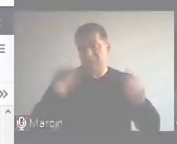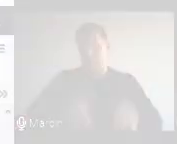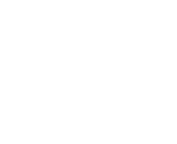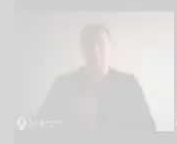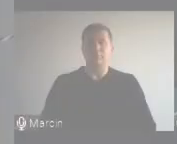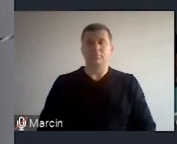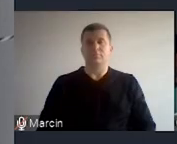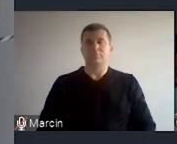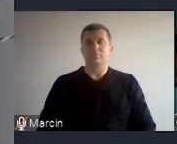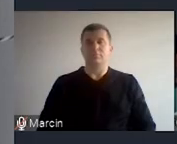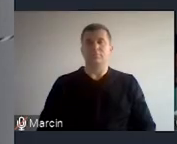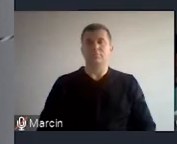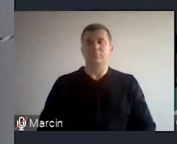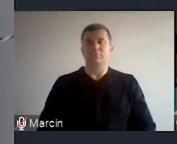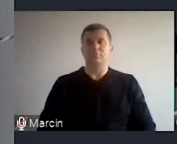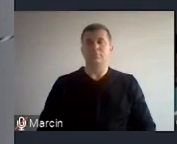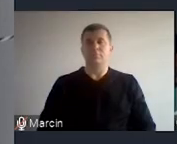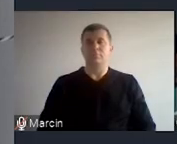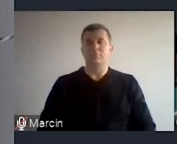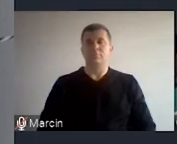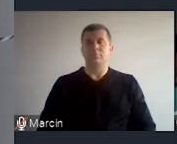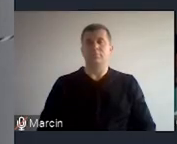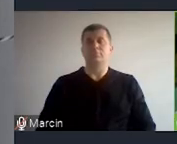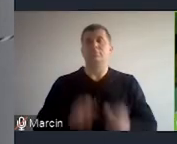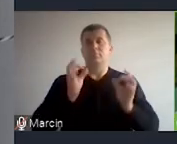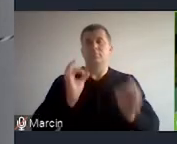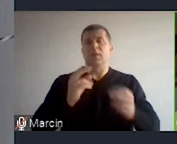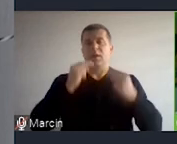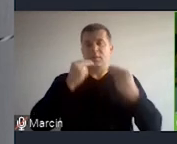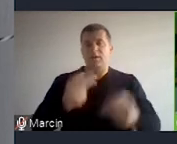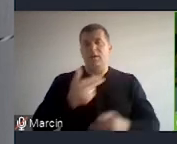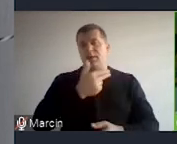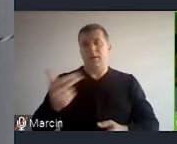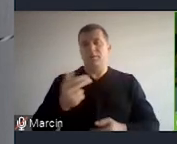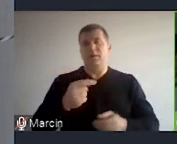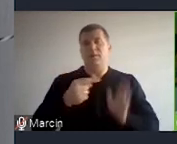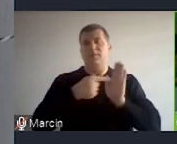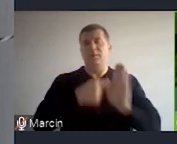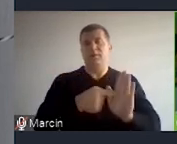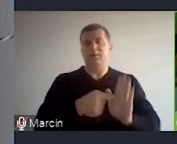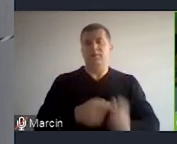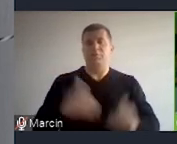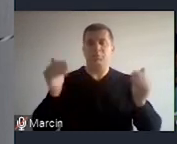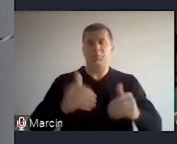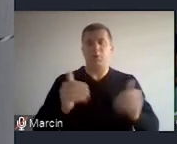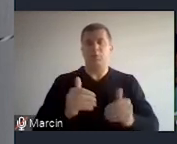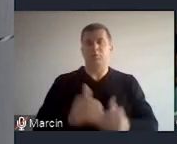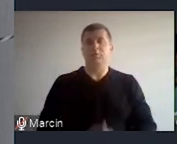pracować i świetnie. W takim razie, proszę Państwa, wracamy do treści wytycznych i możemy